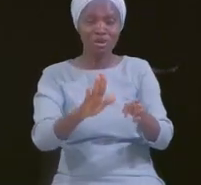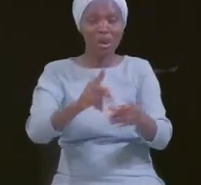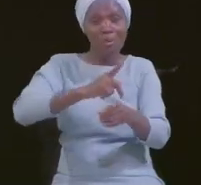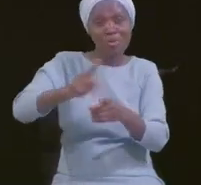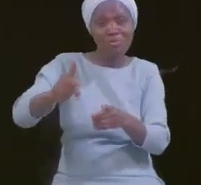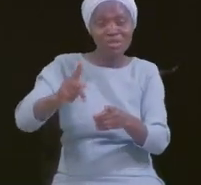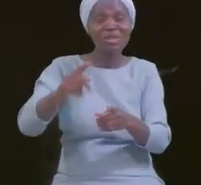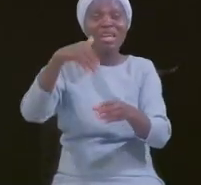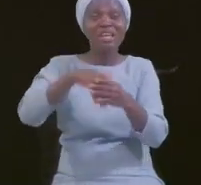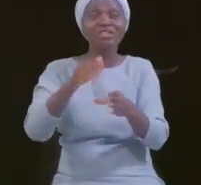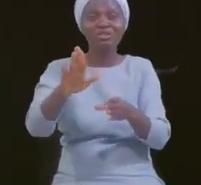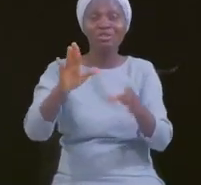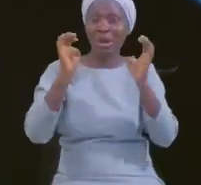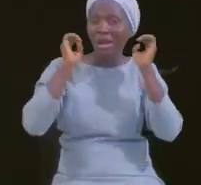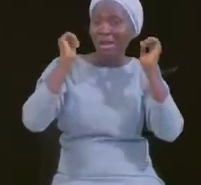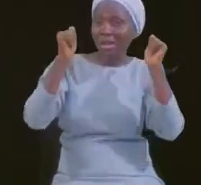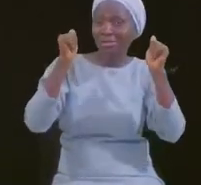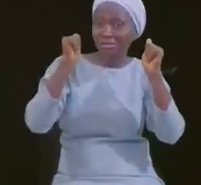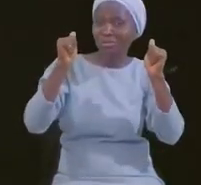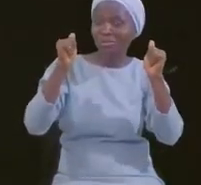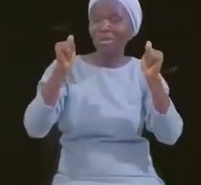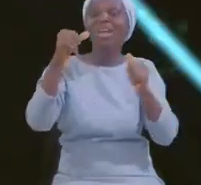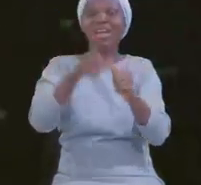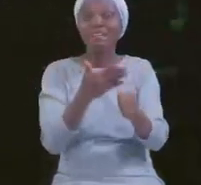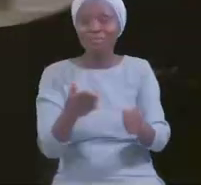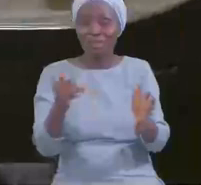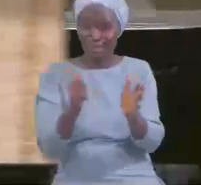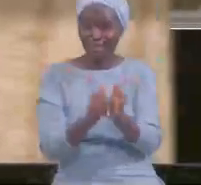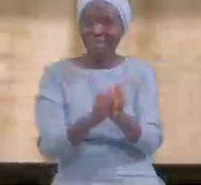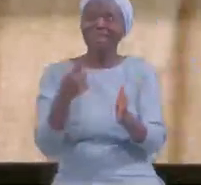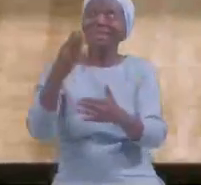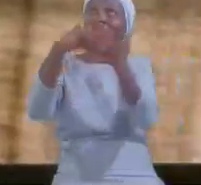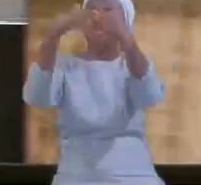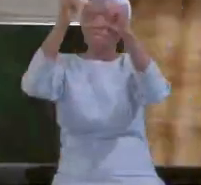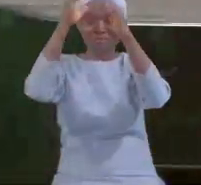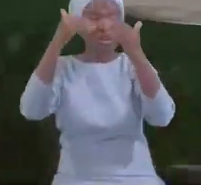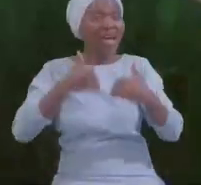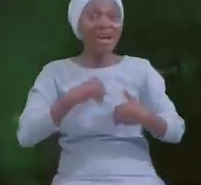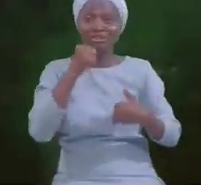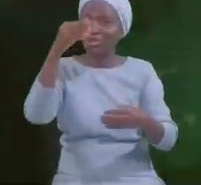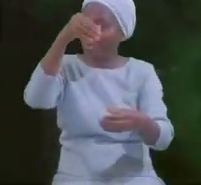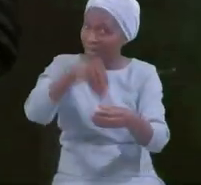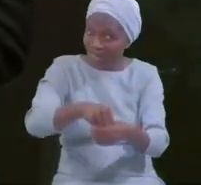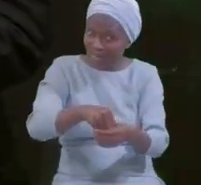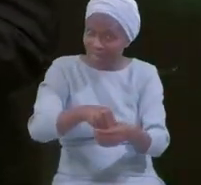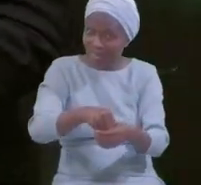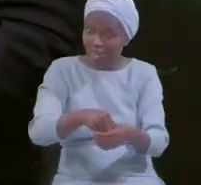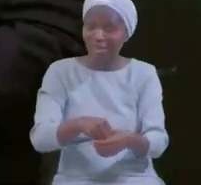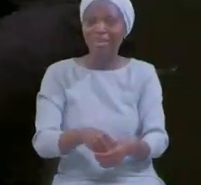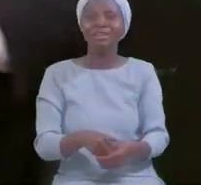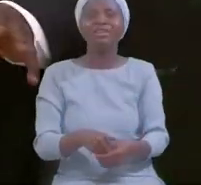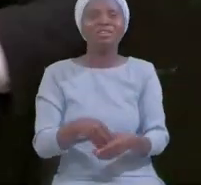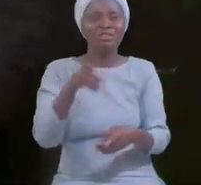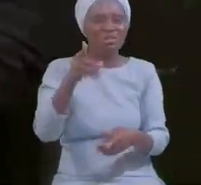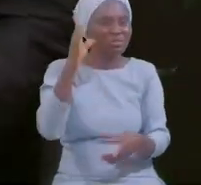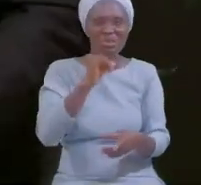votre éducation, dans vos études, tout ce que le Père Céleste n'a pas planté, vous n'allez pas appeler les